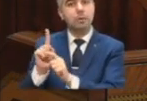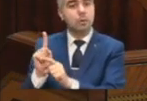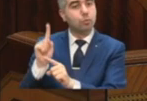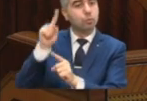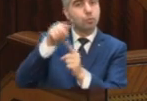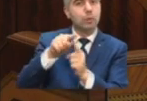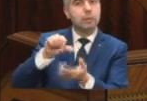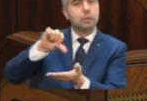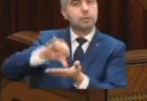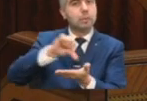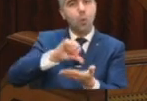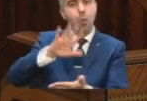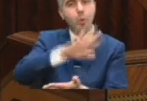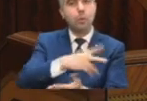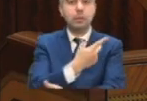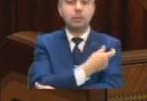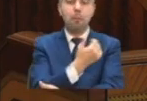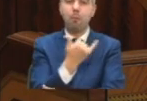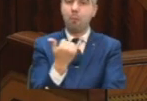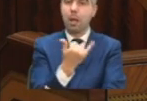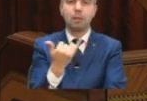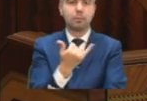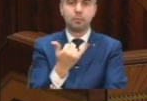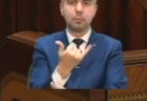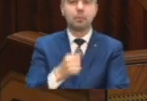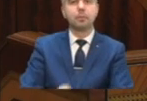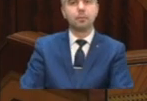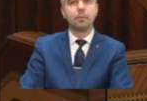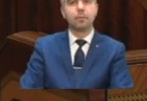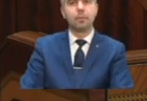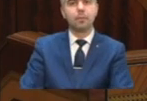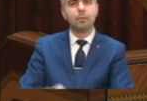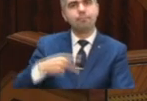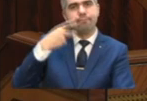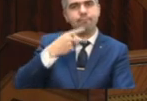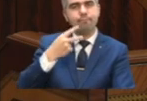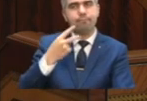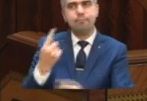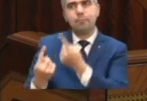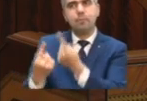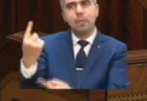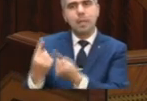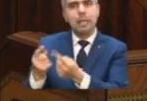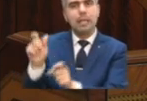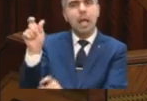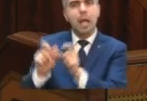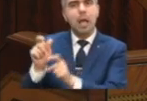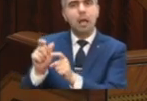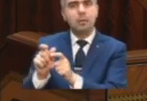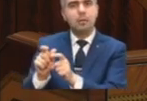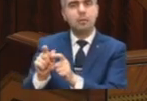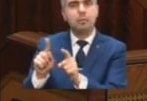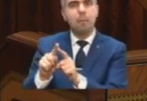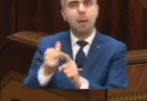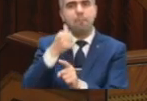أجل التلقيح، لأن هذه المسألة هي أساسية، خاصة في ظل بعض الخطابات اللي كتشكك واللي كتجعل كاين واحد النوع ديال